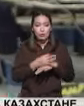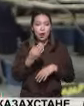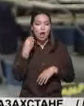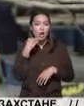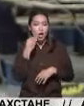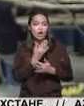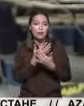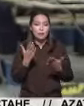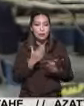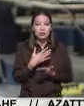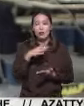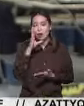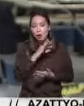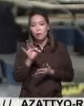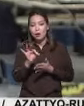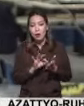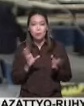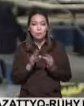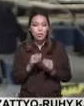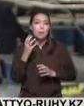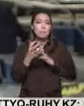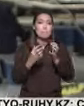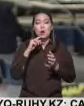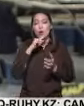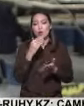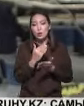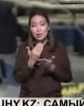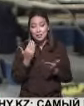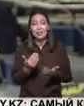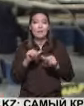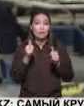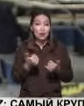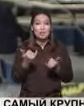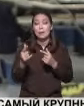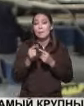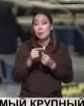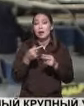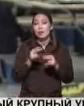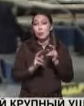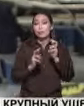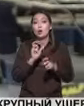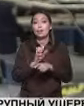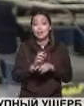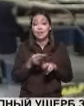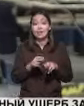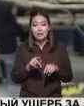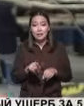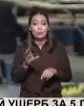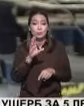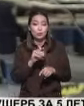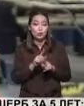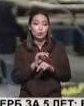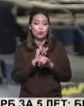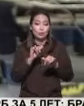В то же время мы можем одновременно выйти на международный рынок. Если, к примеру, другие страны попросят производить наши локомотивы КИЗ-4 и